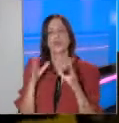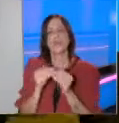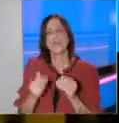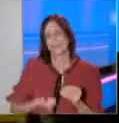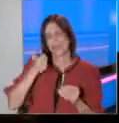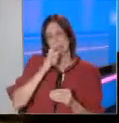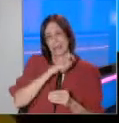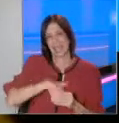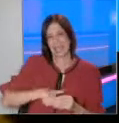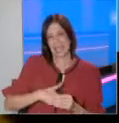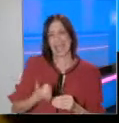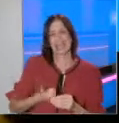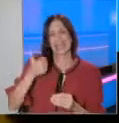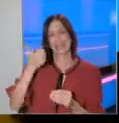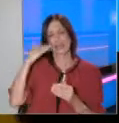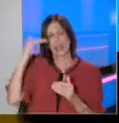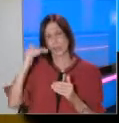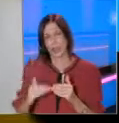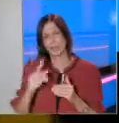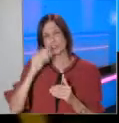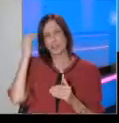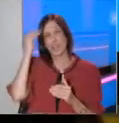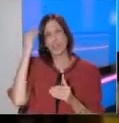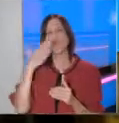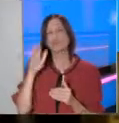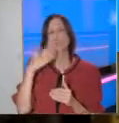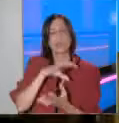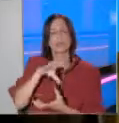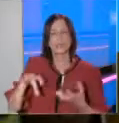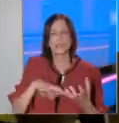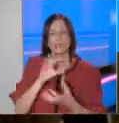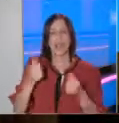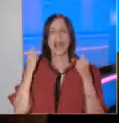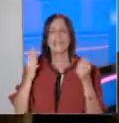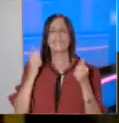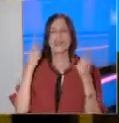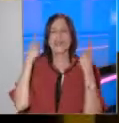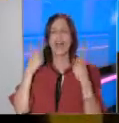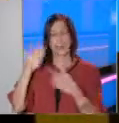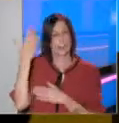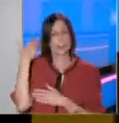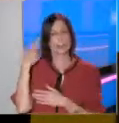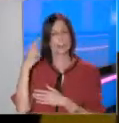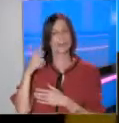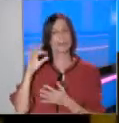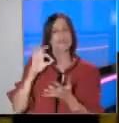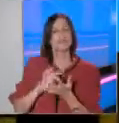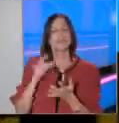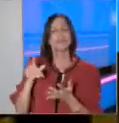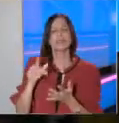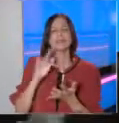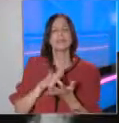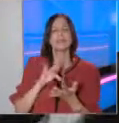מהבחירים בעירייה, הדרגים יותר נמוכים. מי שזוכר את ירושלים הסוערת של הפגנות חרדים, ששם נמצא הגרעין החרדי הכי